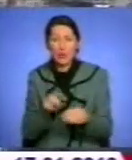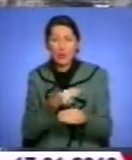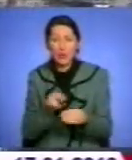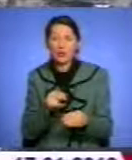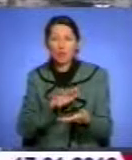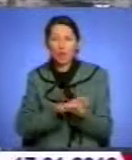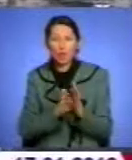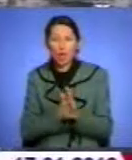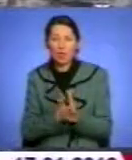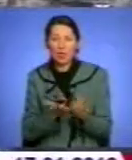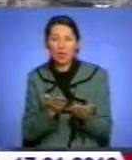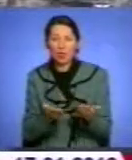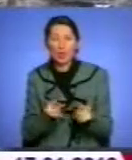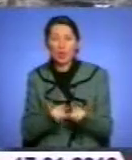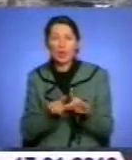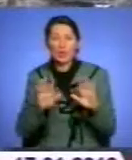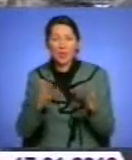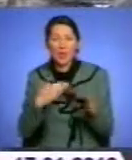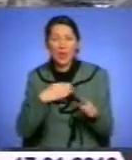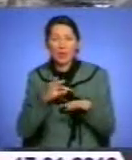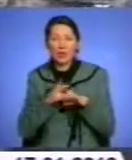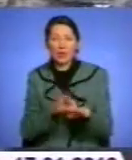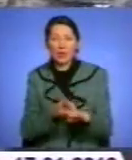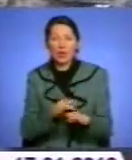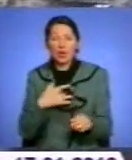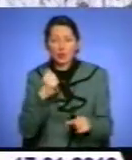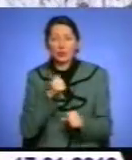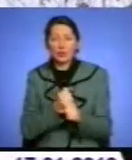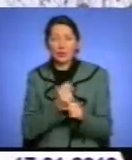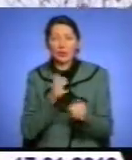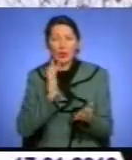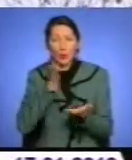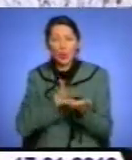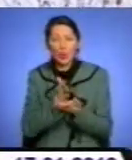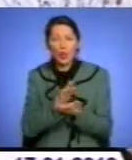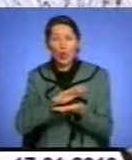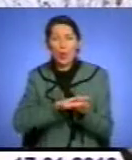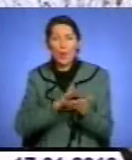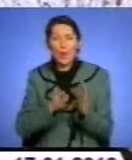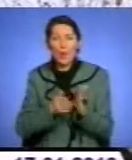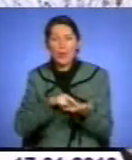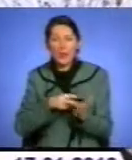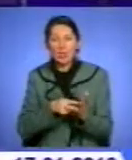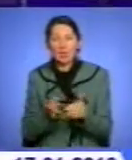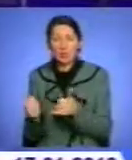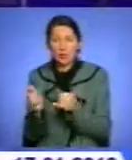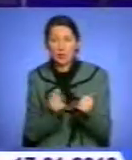І ми взагалі зараз ведемо досить жорстку політику в плані забезпечення чистоти води.